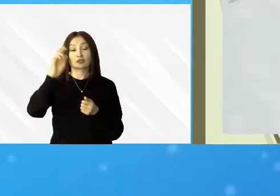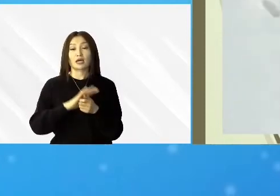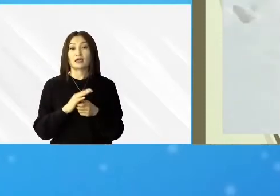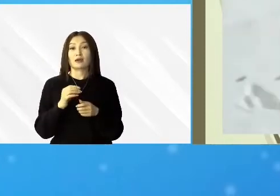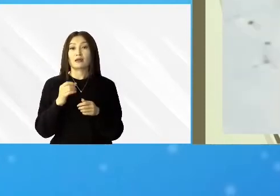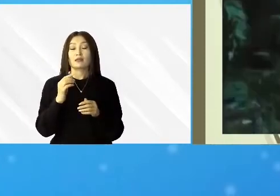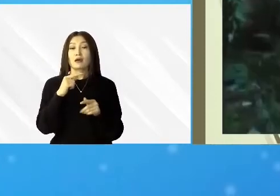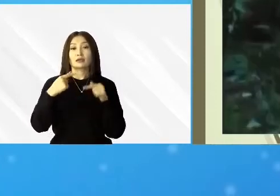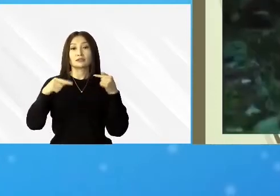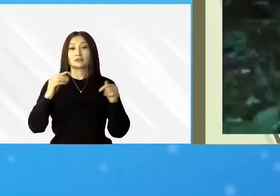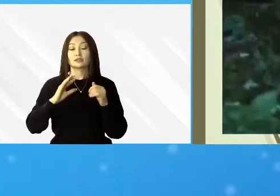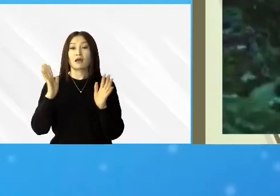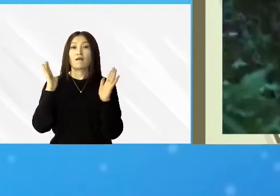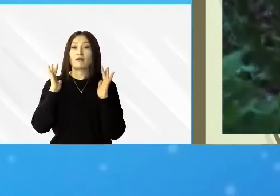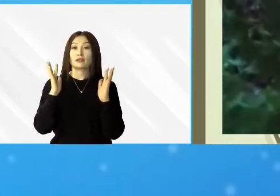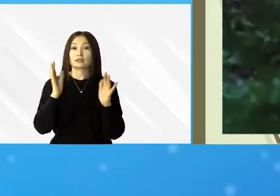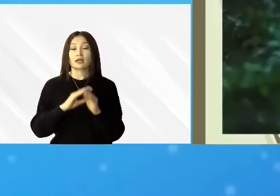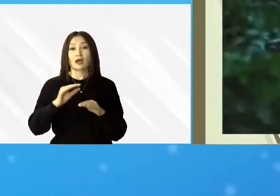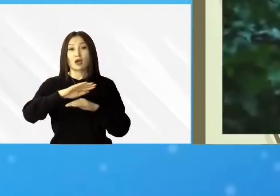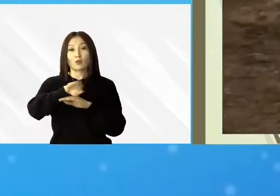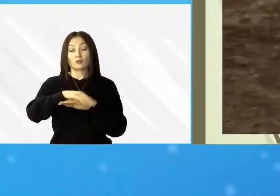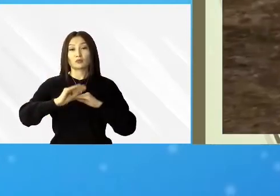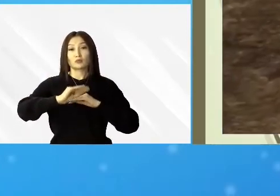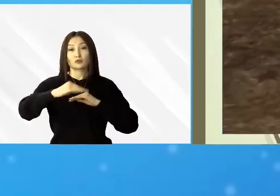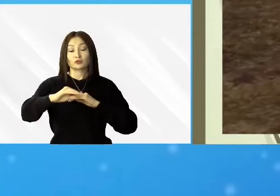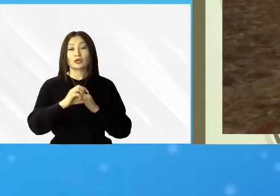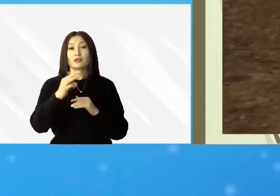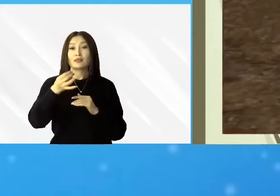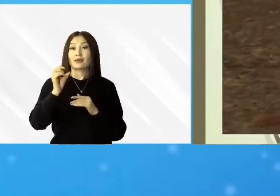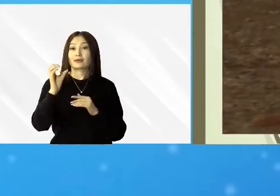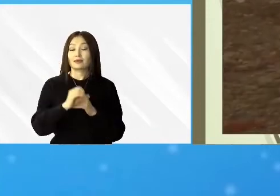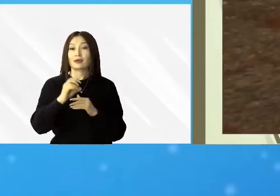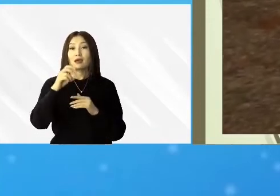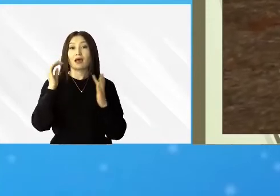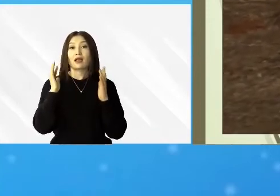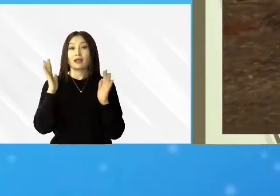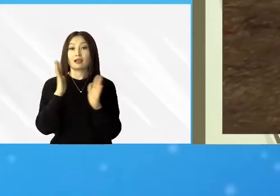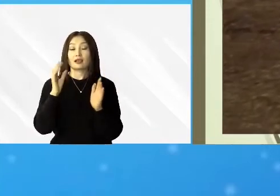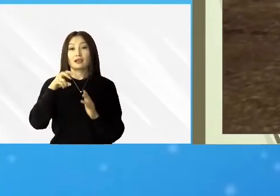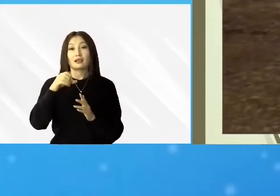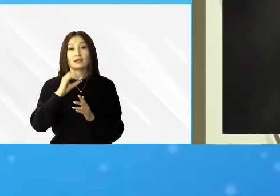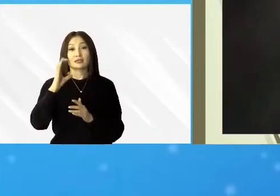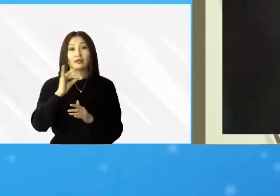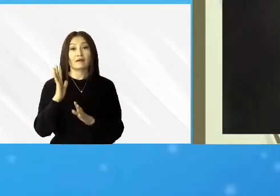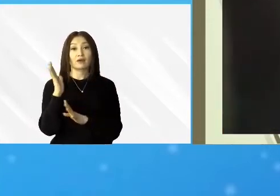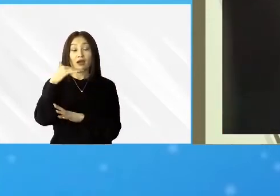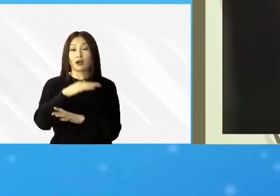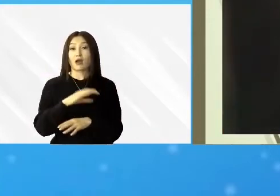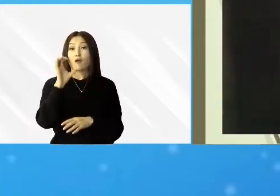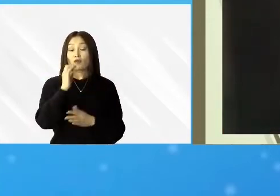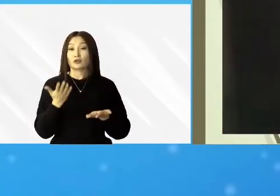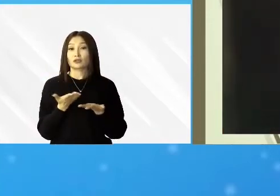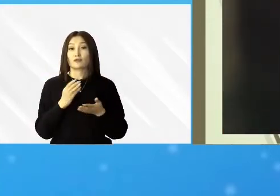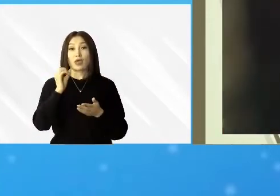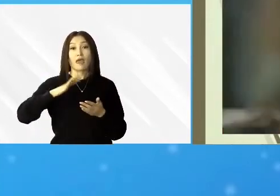различных ландшафтах – в лесах, степях, пустынях, тайге, тундре, лесостепи и горах. Волки обитают